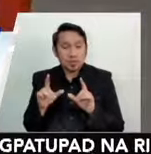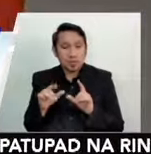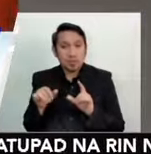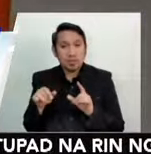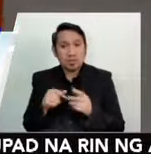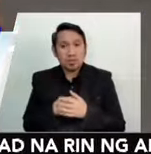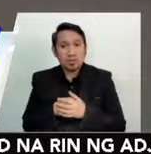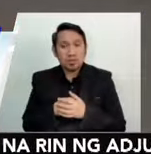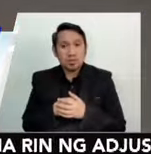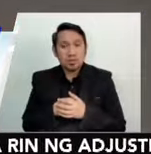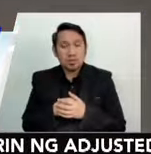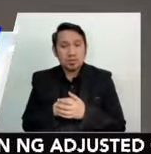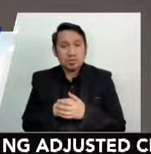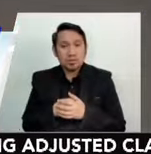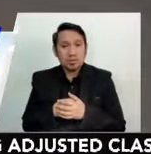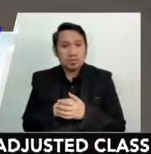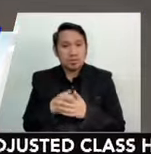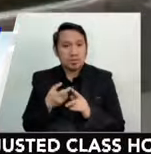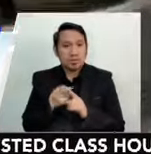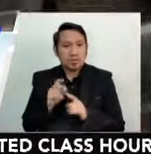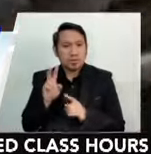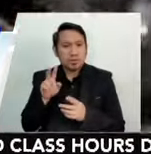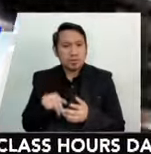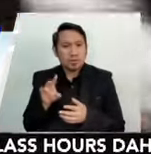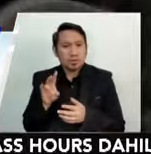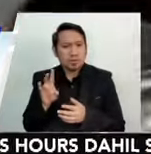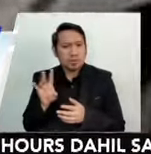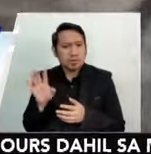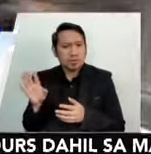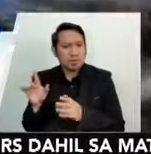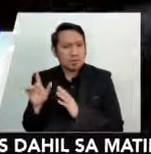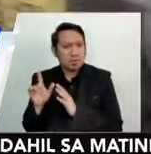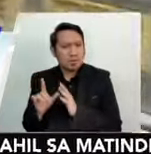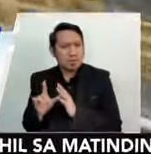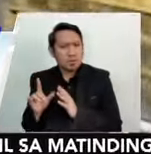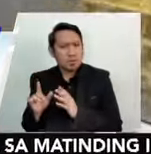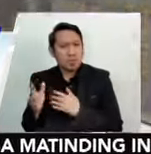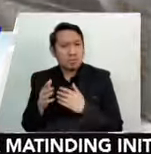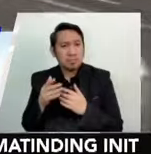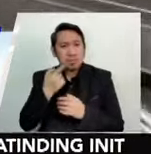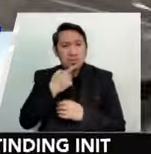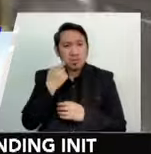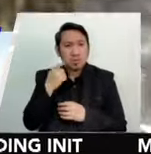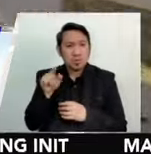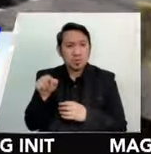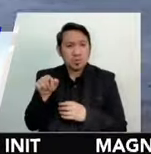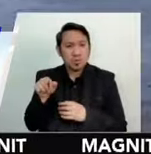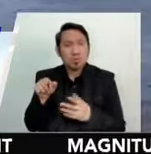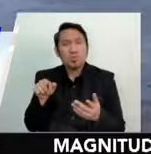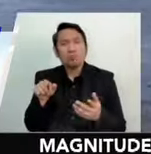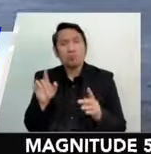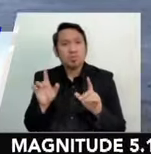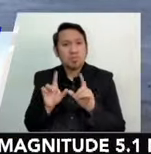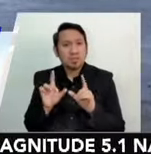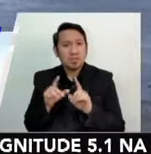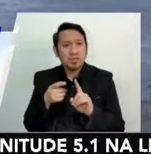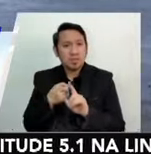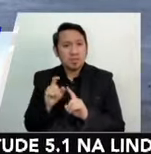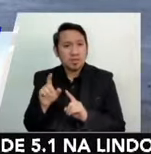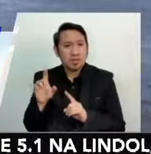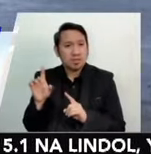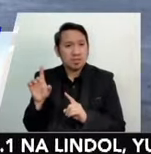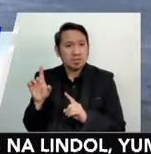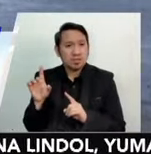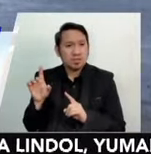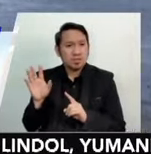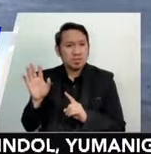ng 2017-011. Sapagkat yung prangkisa po natin ay galing sa Republic of 4136. Kaya